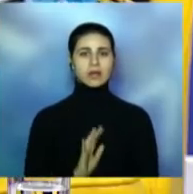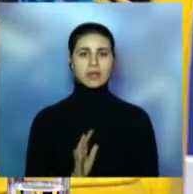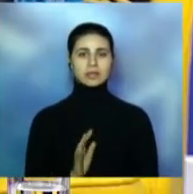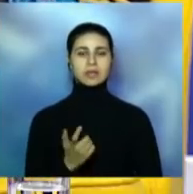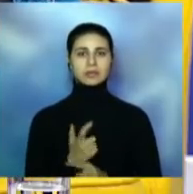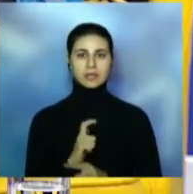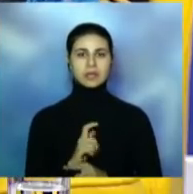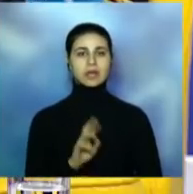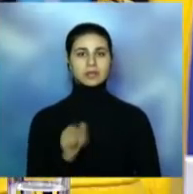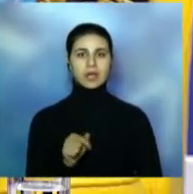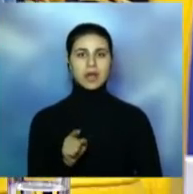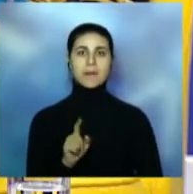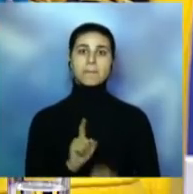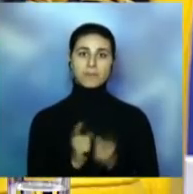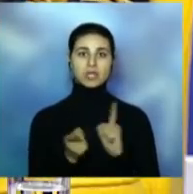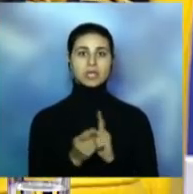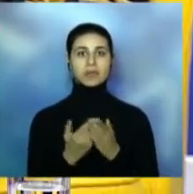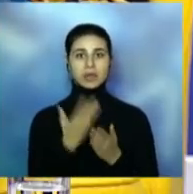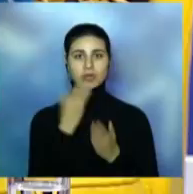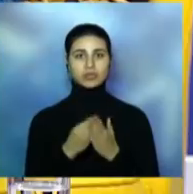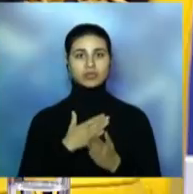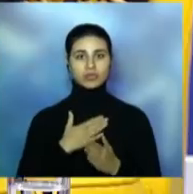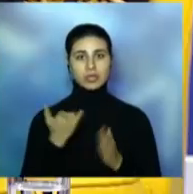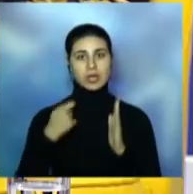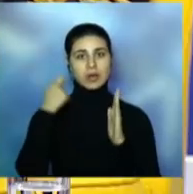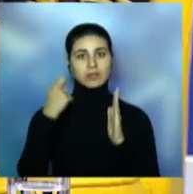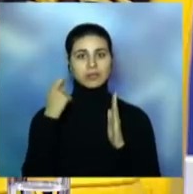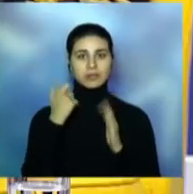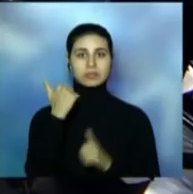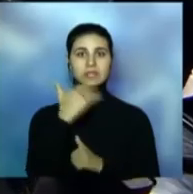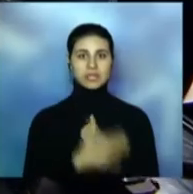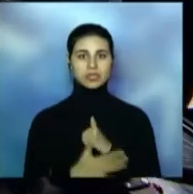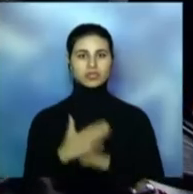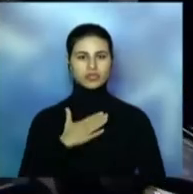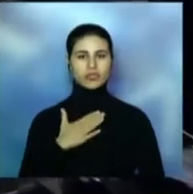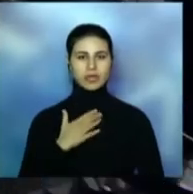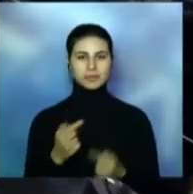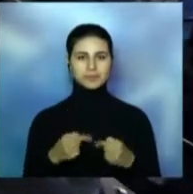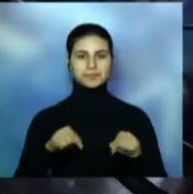და დაპირიქით. Მაგალითად, ჩვენ კამარაში, ჩვენ ცენტრში ყავს